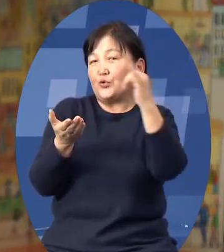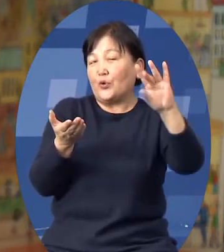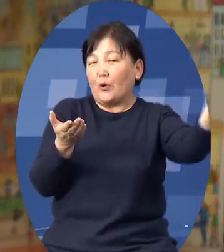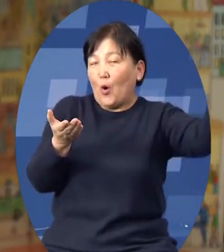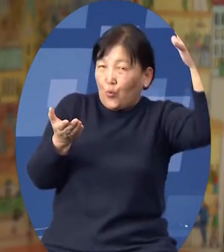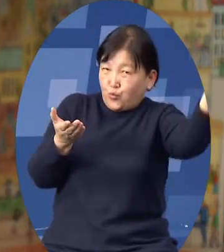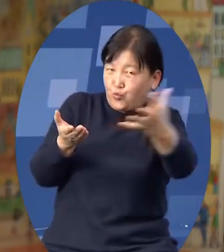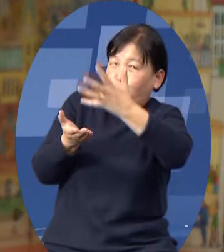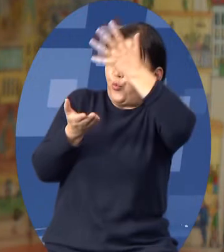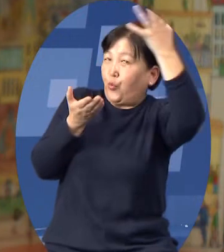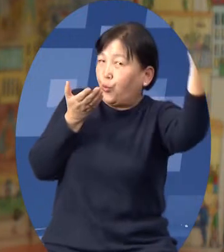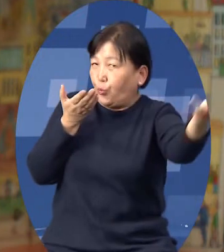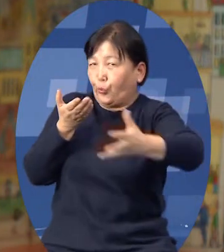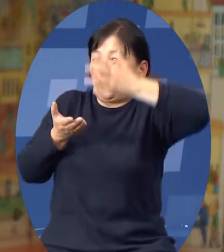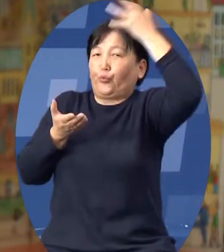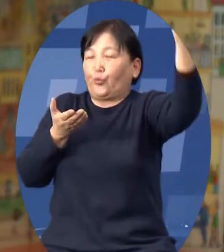Одоо шуурх шуурлаа.